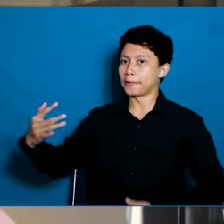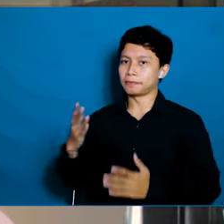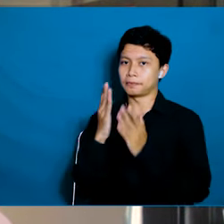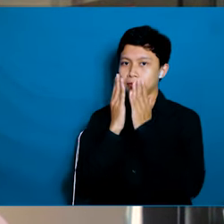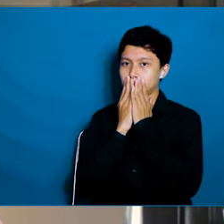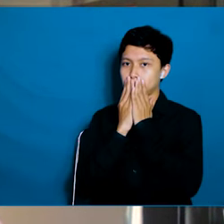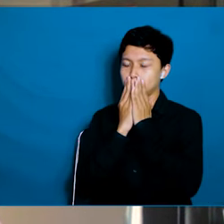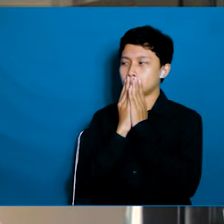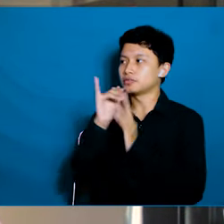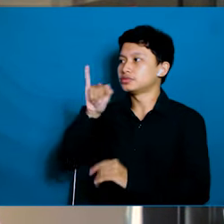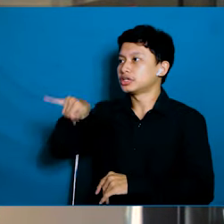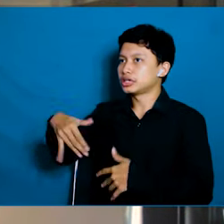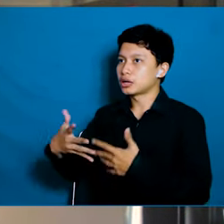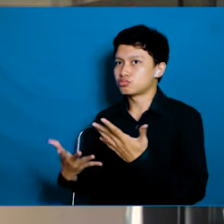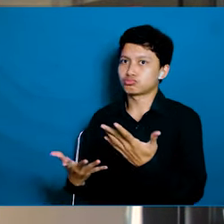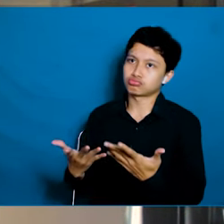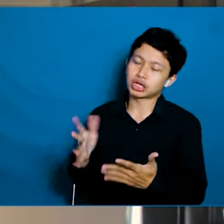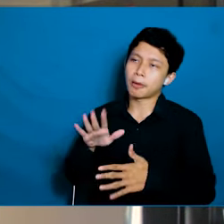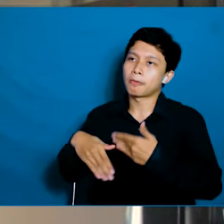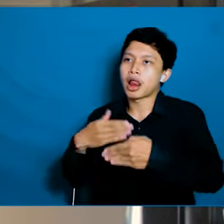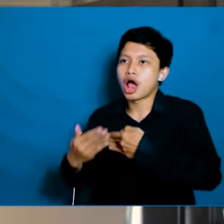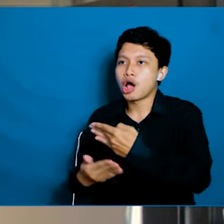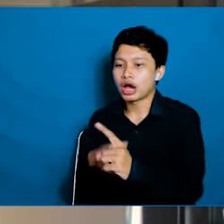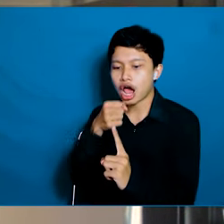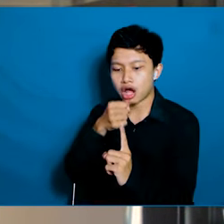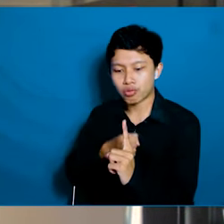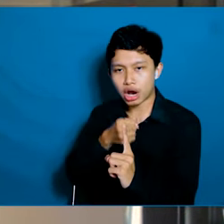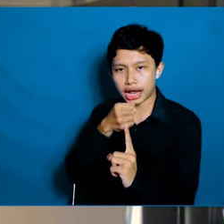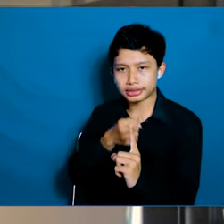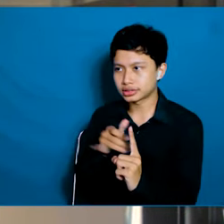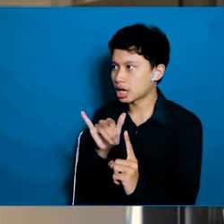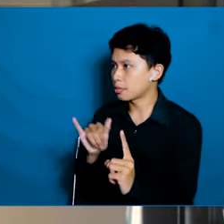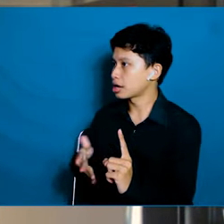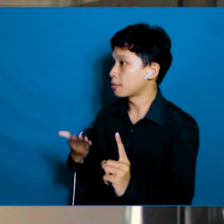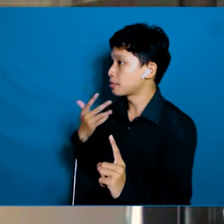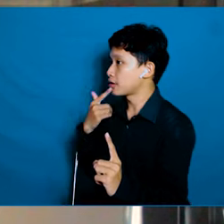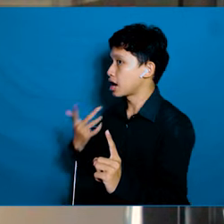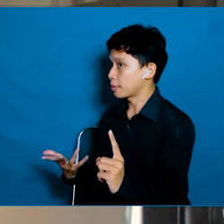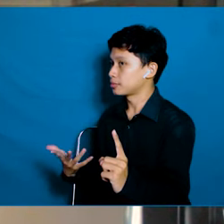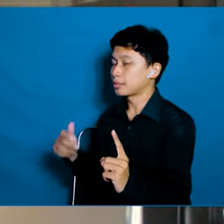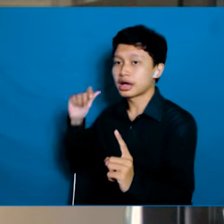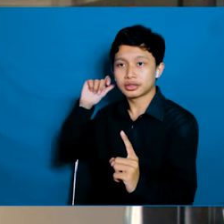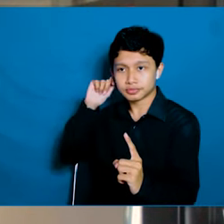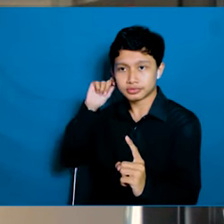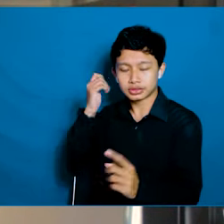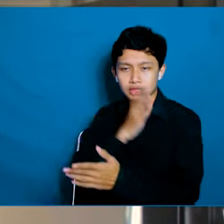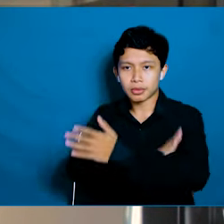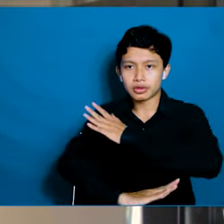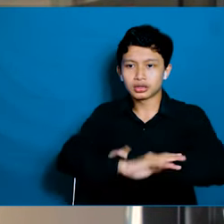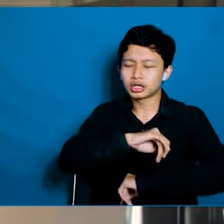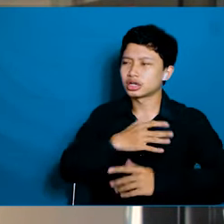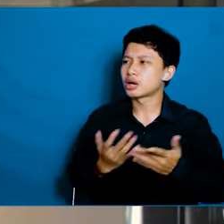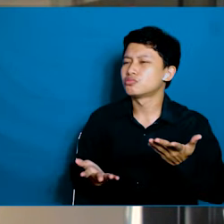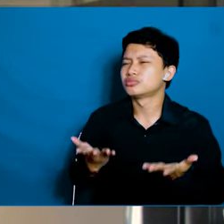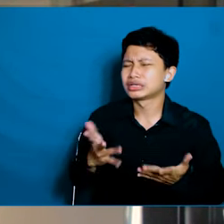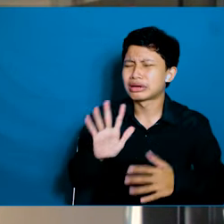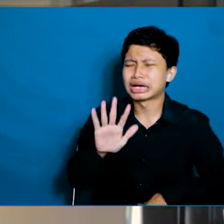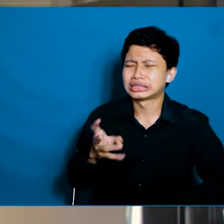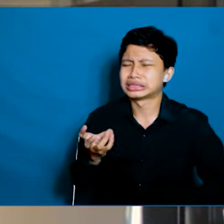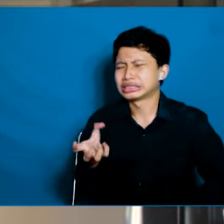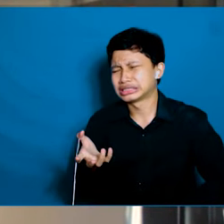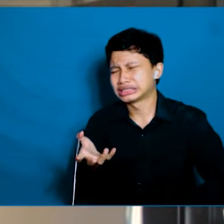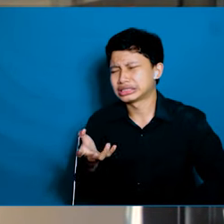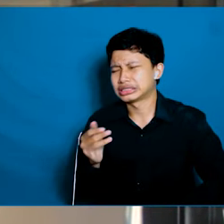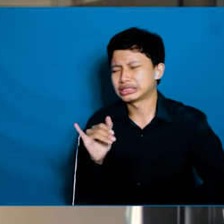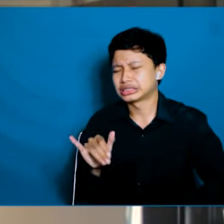ya. Dan yang melakukan advokasi terkait dengan perempuan disabilitas itu